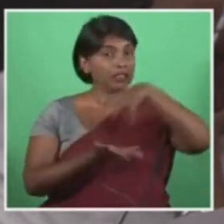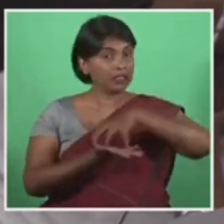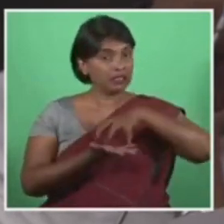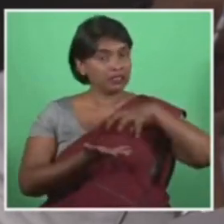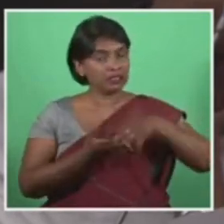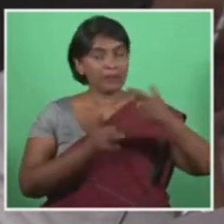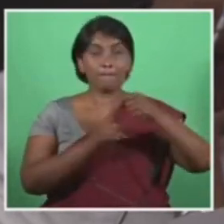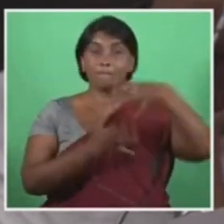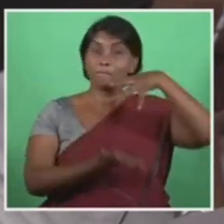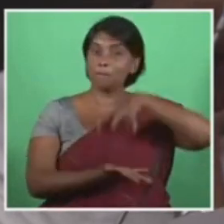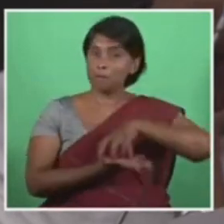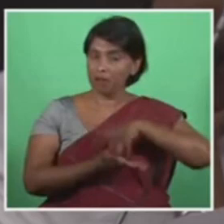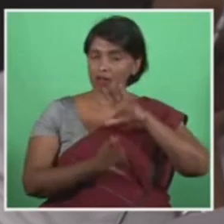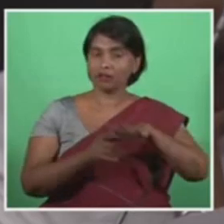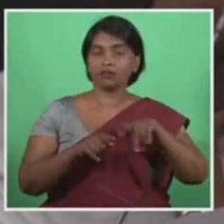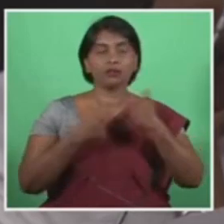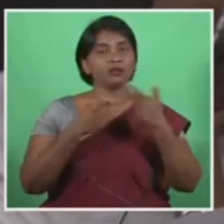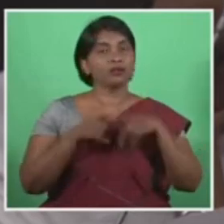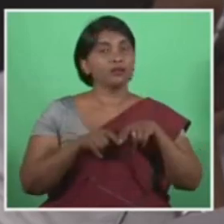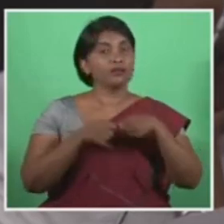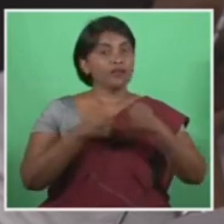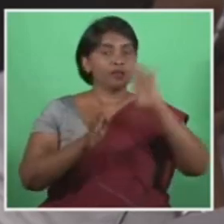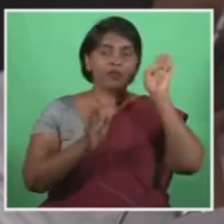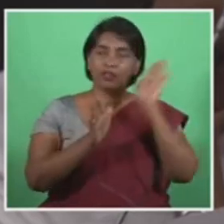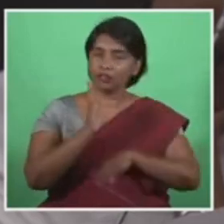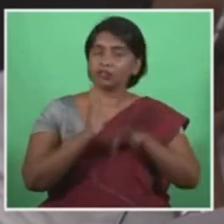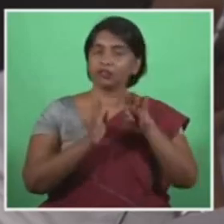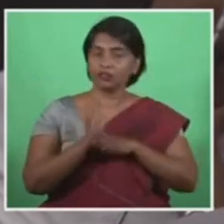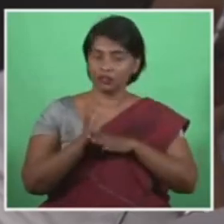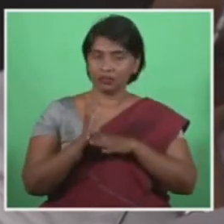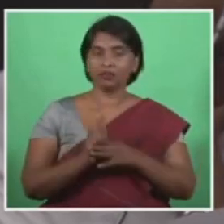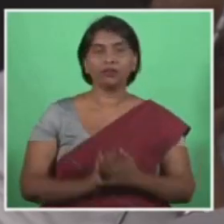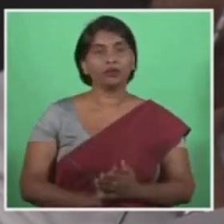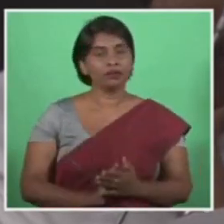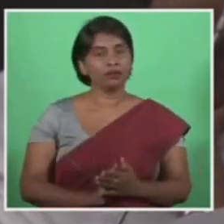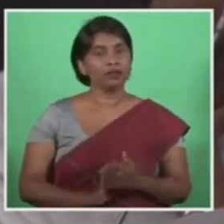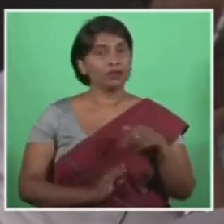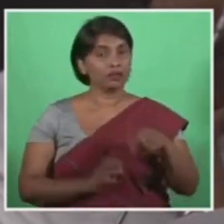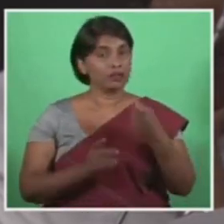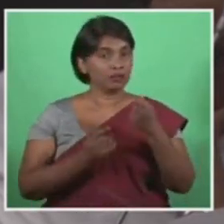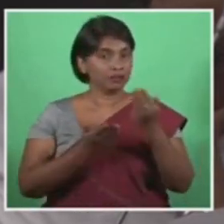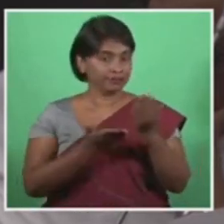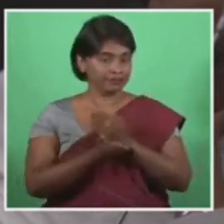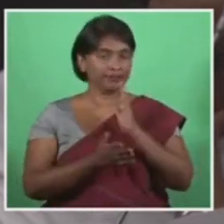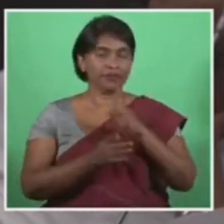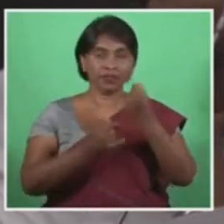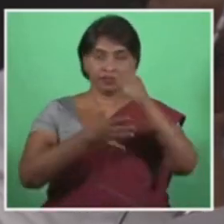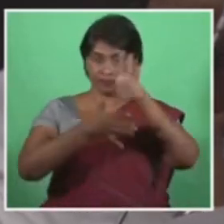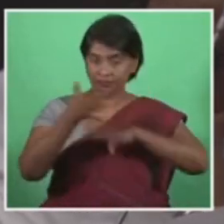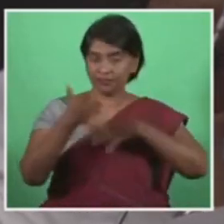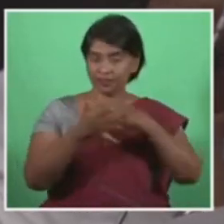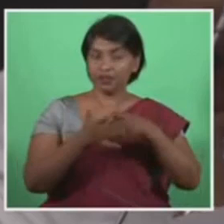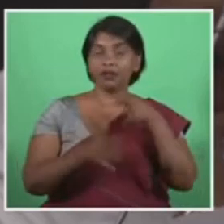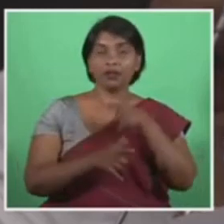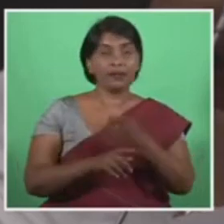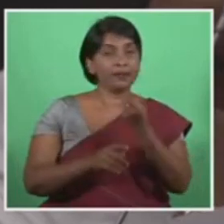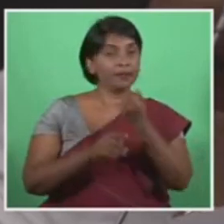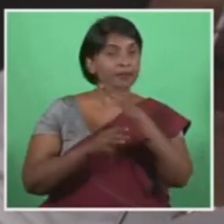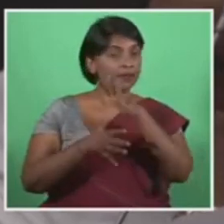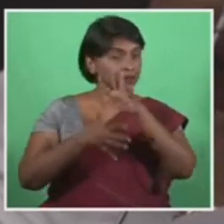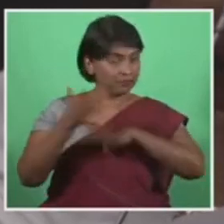वसेन वियदम कपाहरमेन दनट प्रतिपादन वेनकर तिबेनवा आयवै लेखने ए